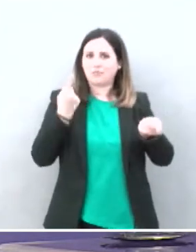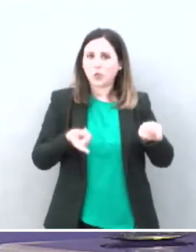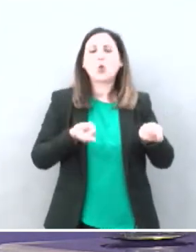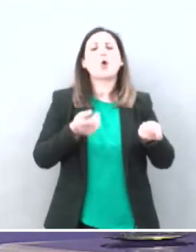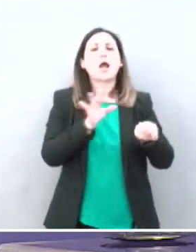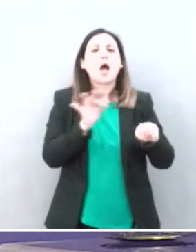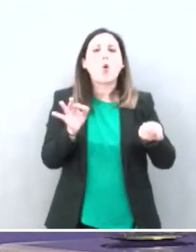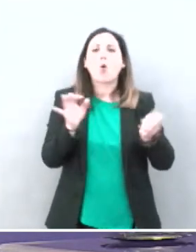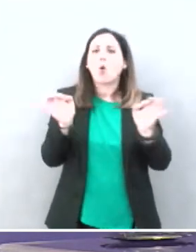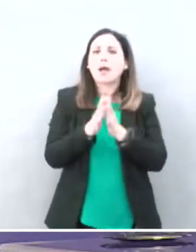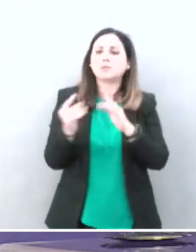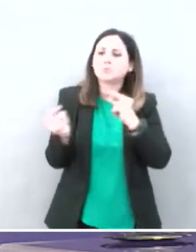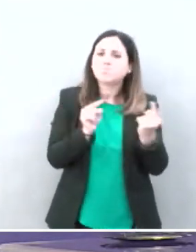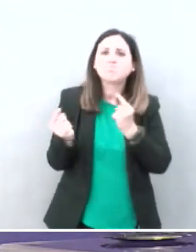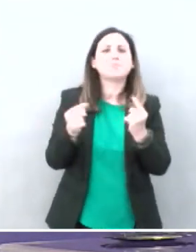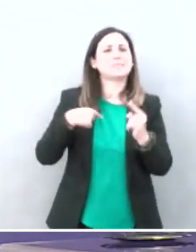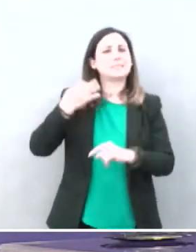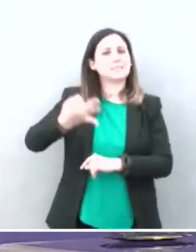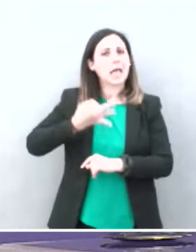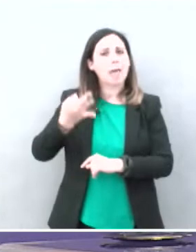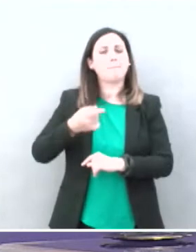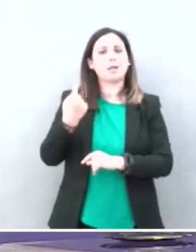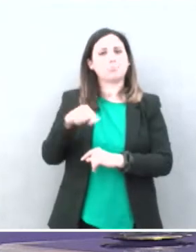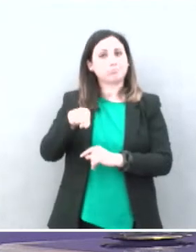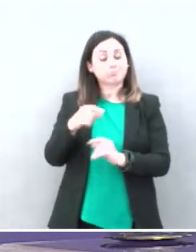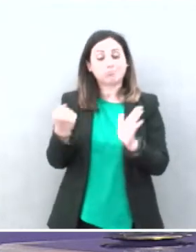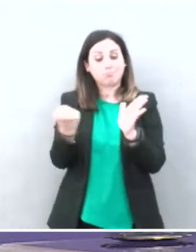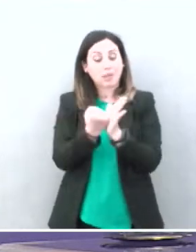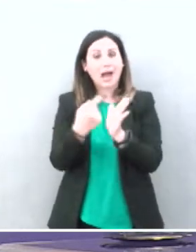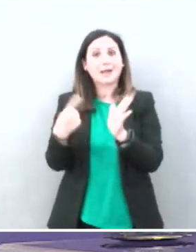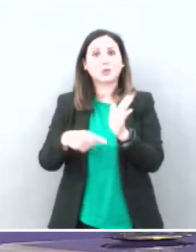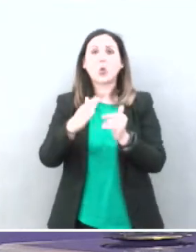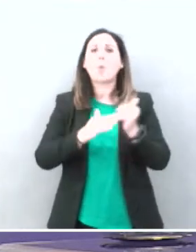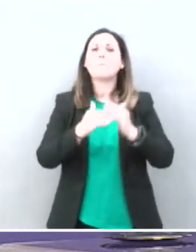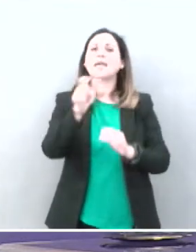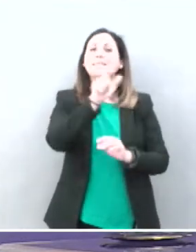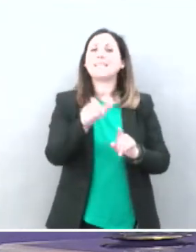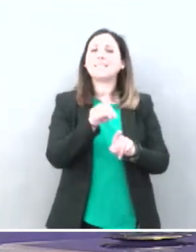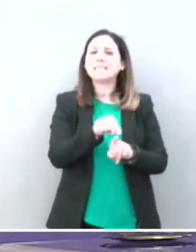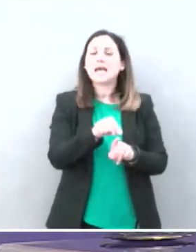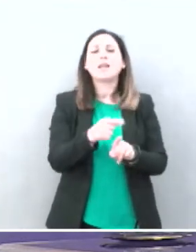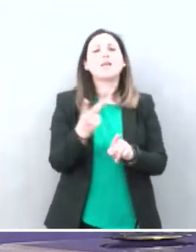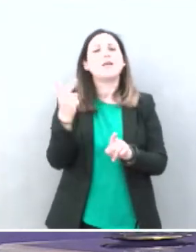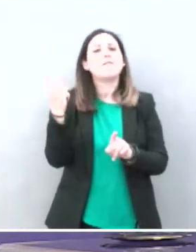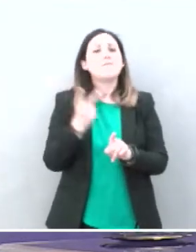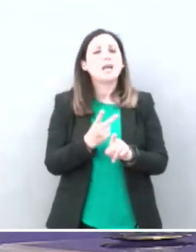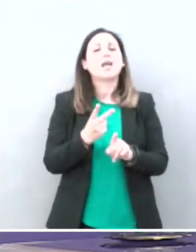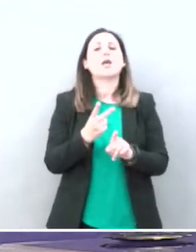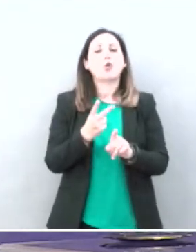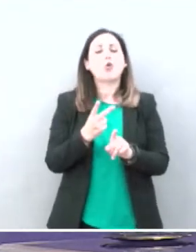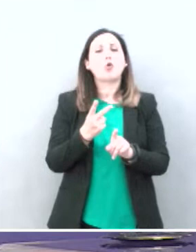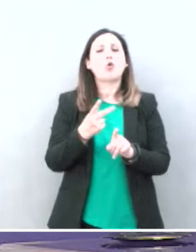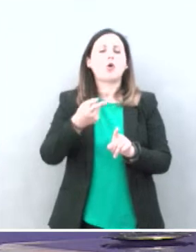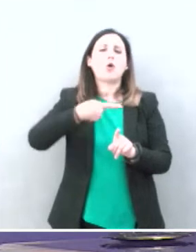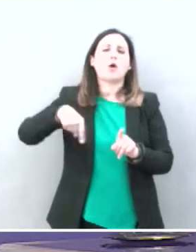tavoli, questo elemento è l'elemento di cui tante volte ci riempiamo la bocca, ma concretamente ha un valore